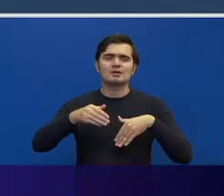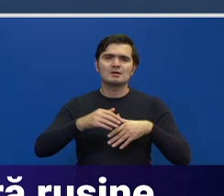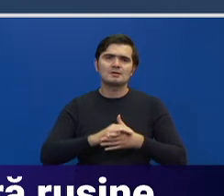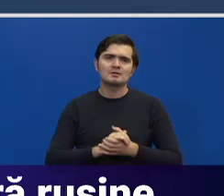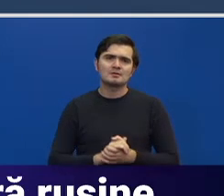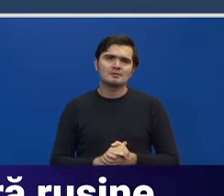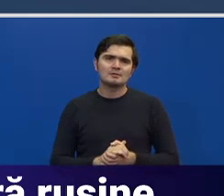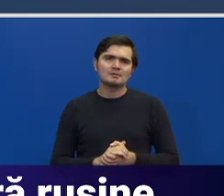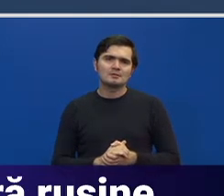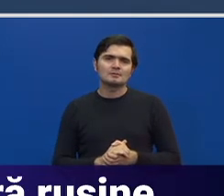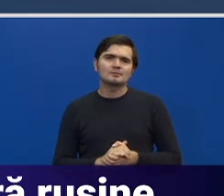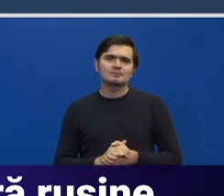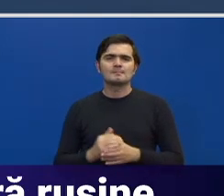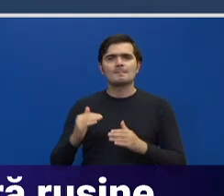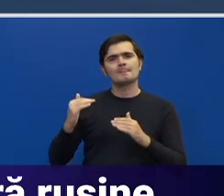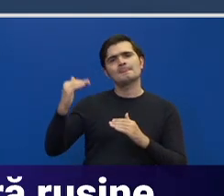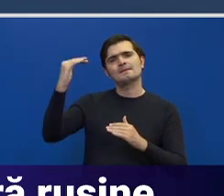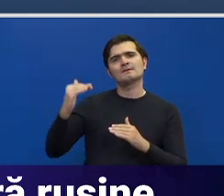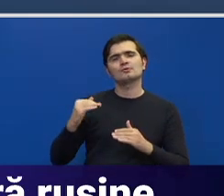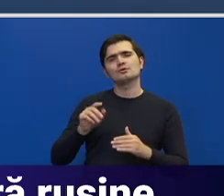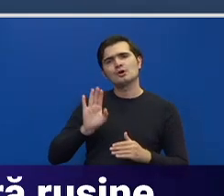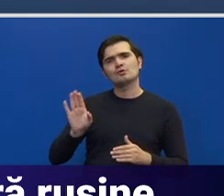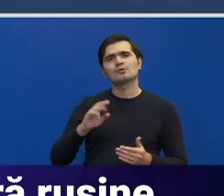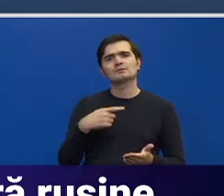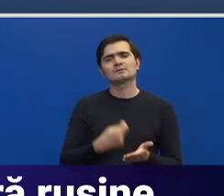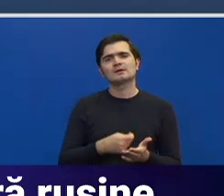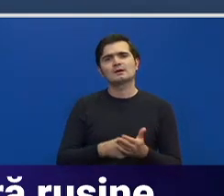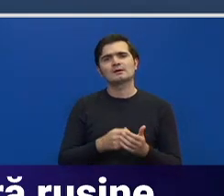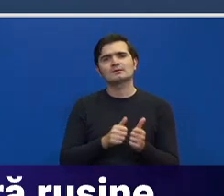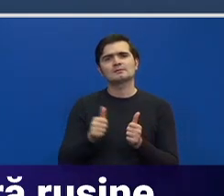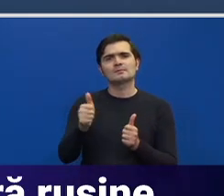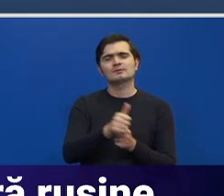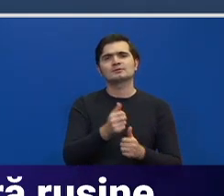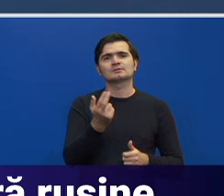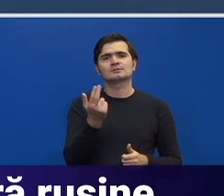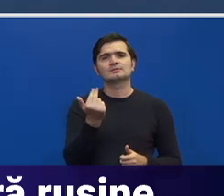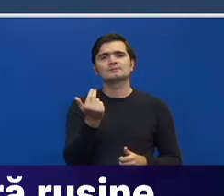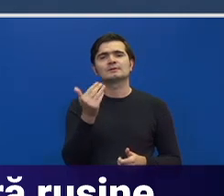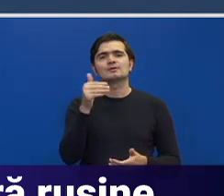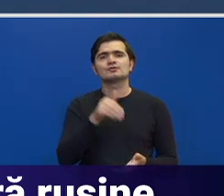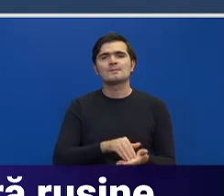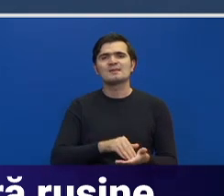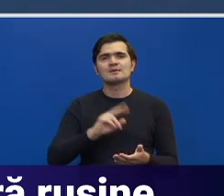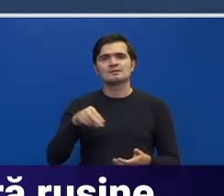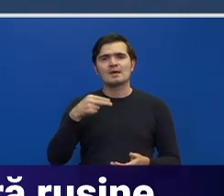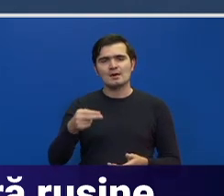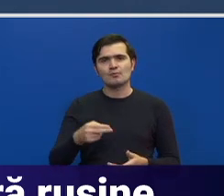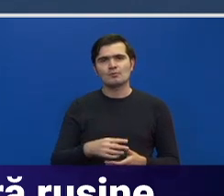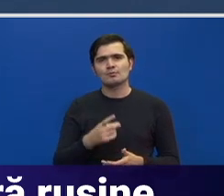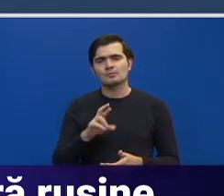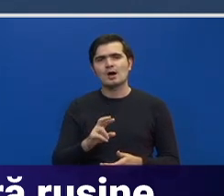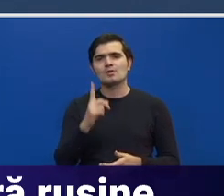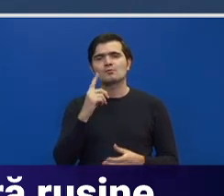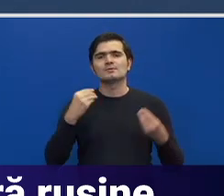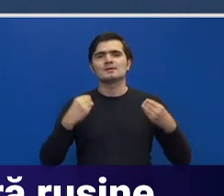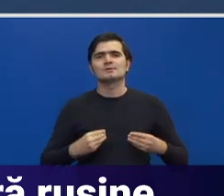omologii, nivelurile lor de salarizare depășesc 15.000 de euro, în timp ce un demnitar al